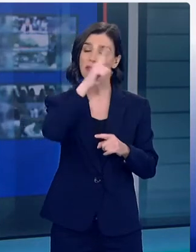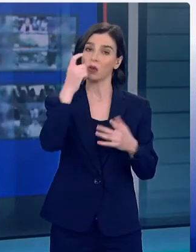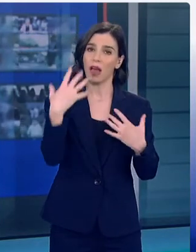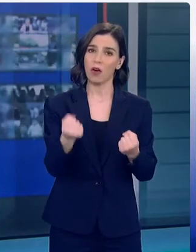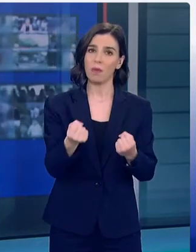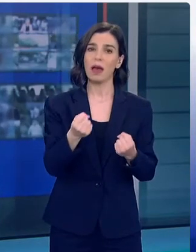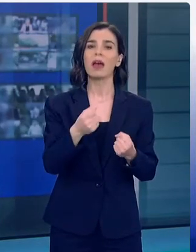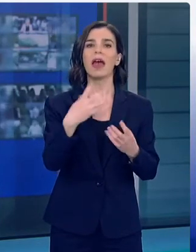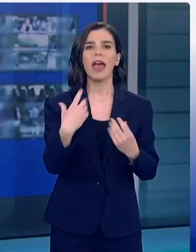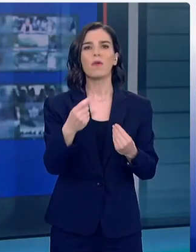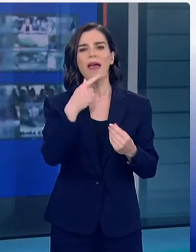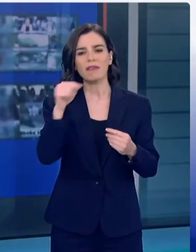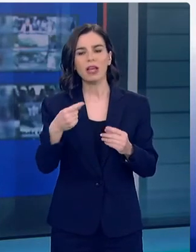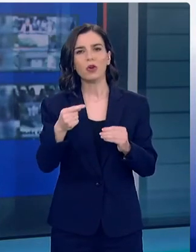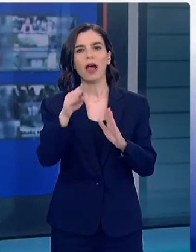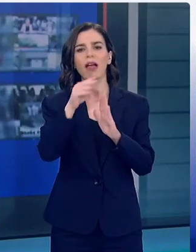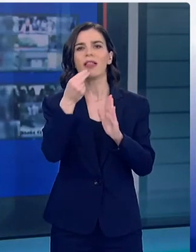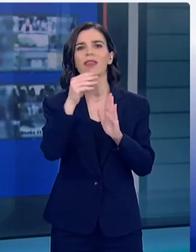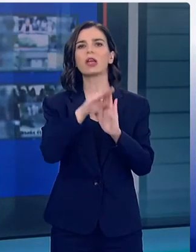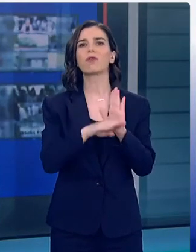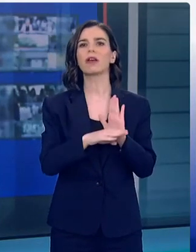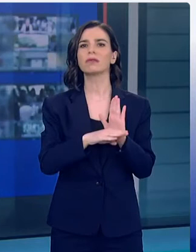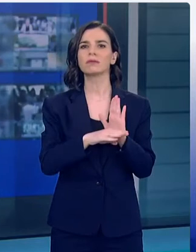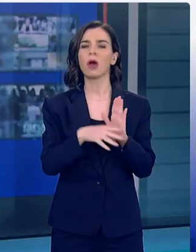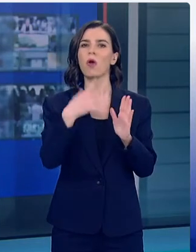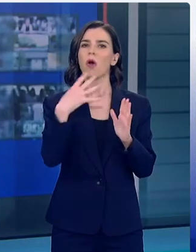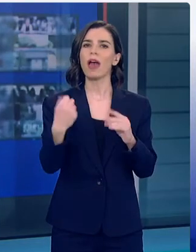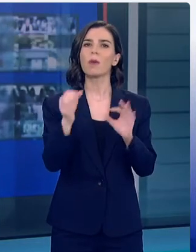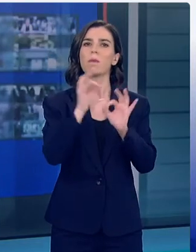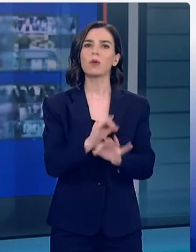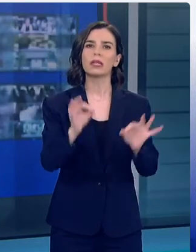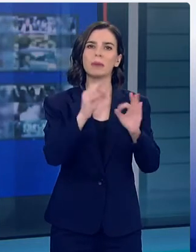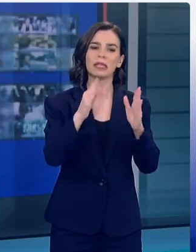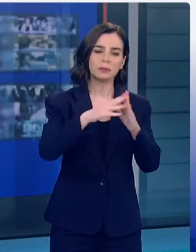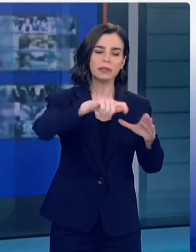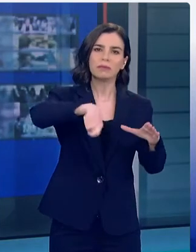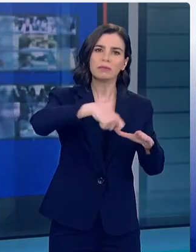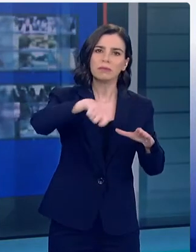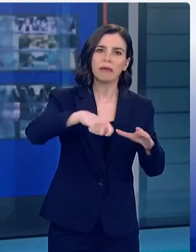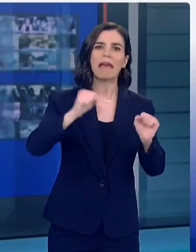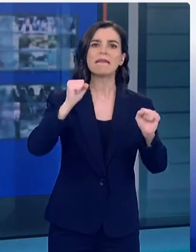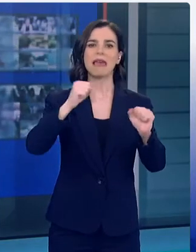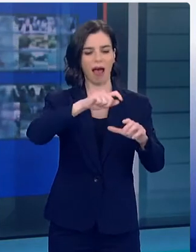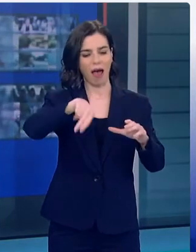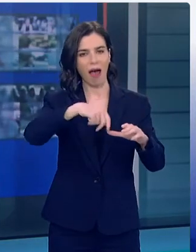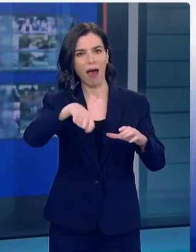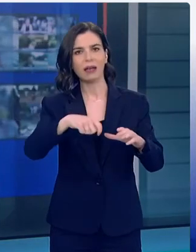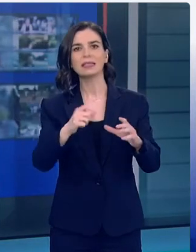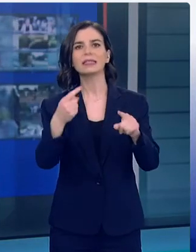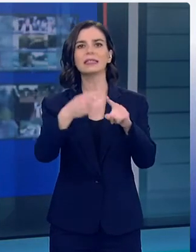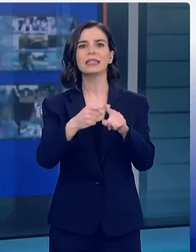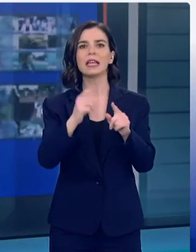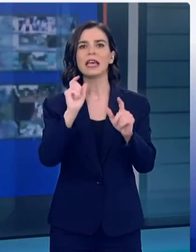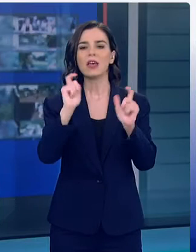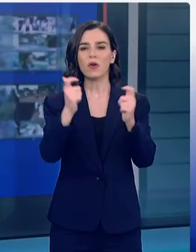περνάμε, να βελτιώσουμε τις διατροφικές μας συνήθειες, καθώς θα υπάρχει χρόνος για την προετοιμασία σπιτικών και υγιεινών γευμάτων, καθώς και συγκέντρωση οικογένειας